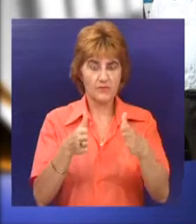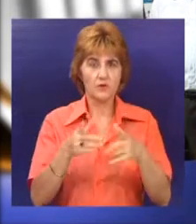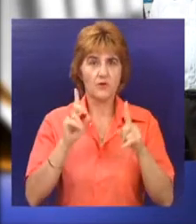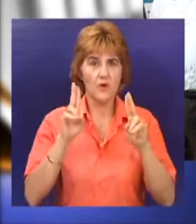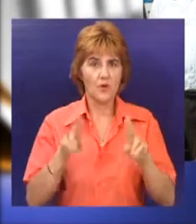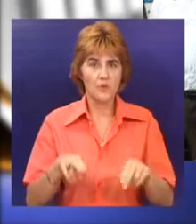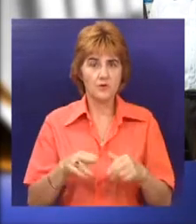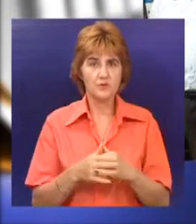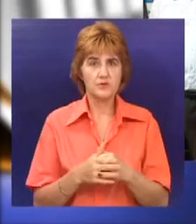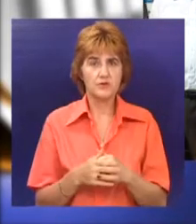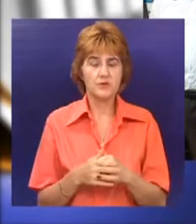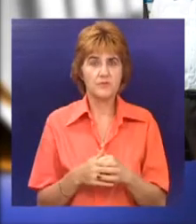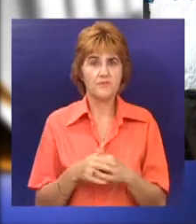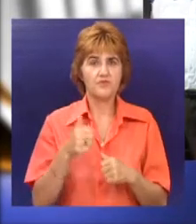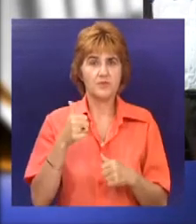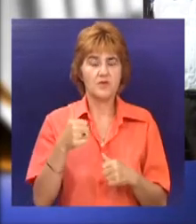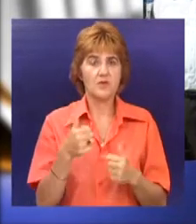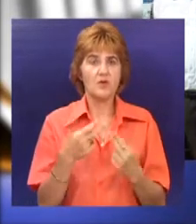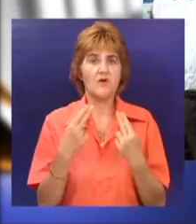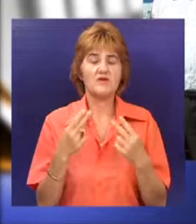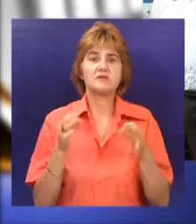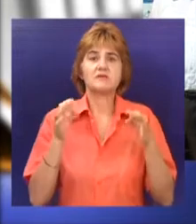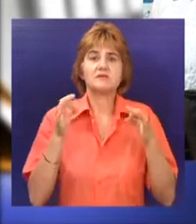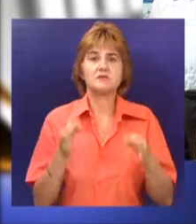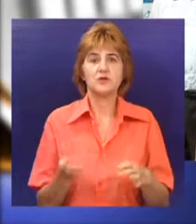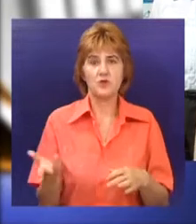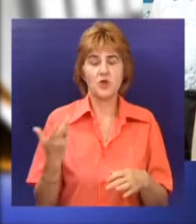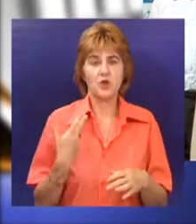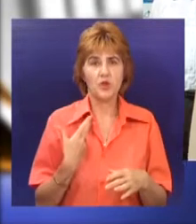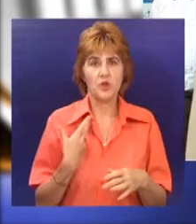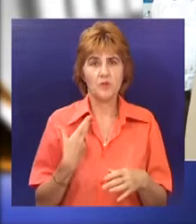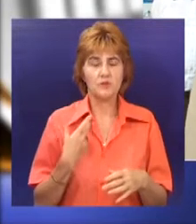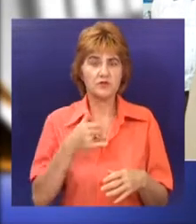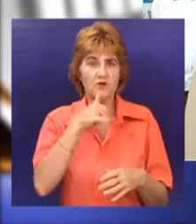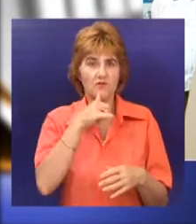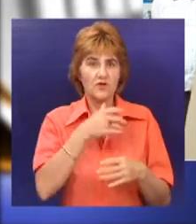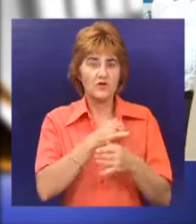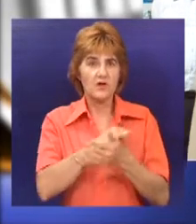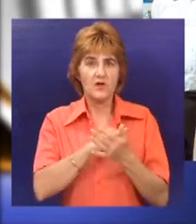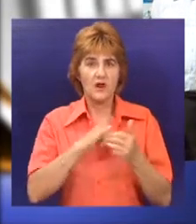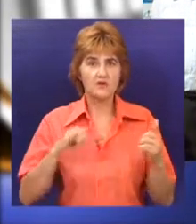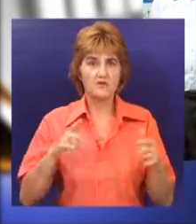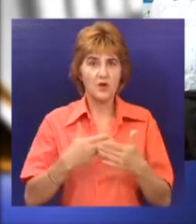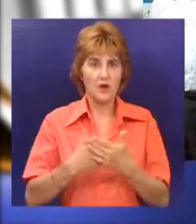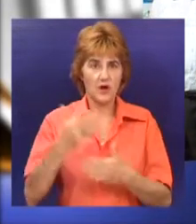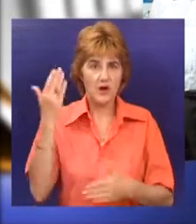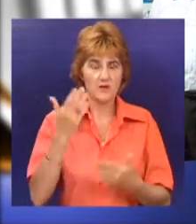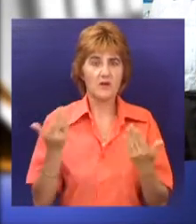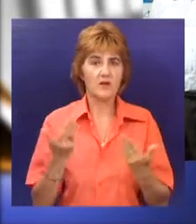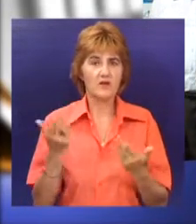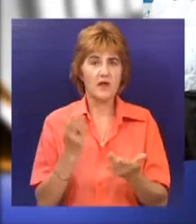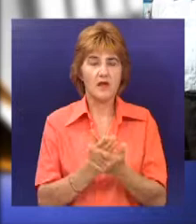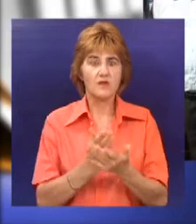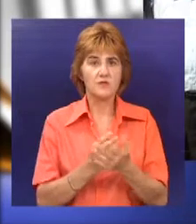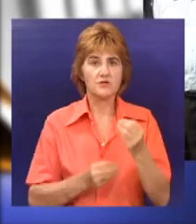kraka omogućiti jedno značajno sigurnije snabdevanje južnog i jugozapadnog dela grada, gde se